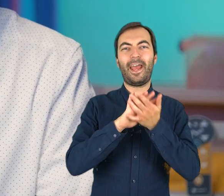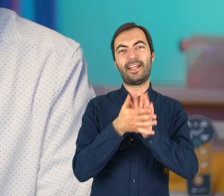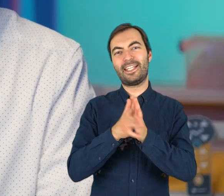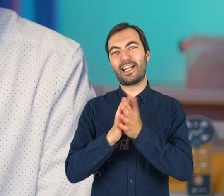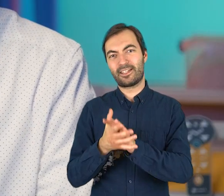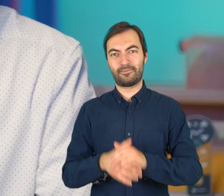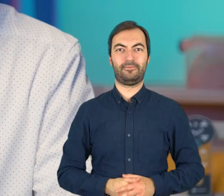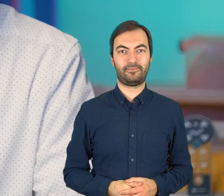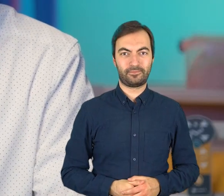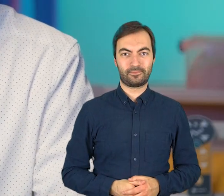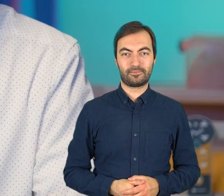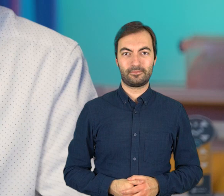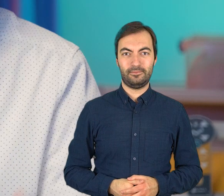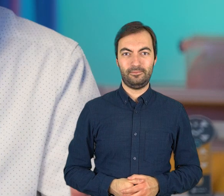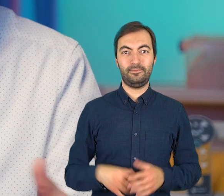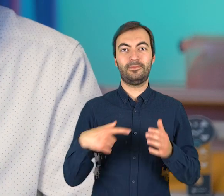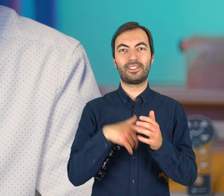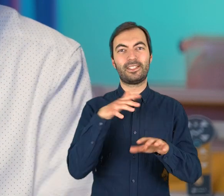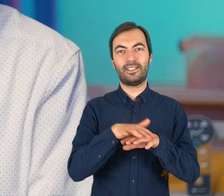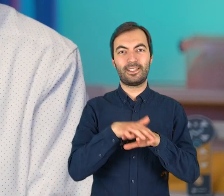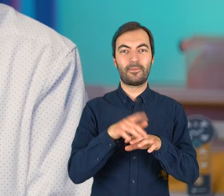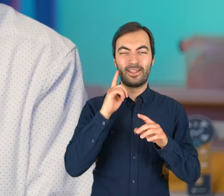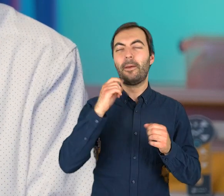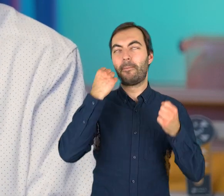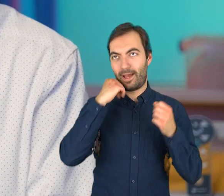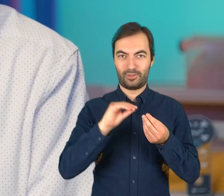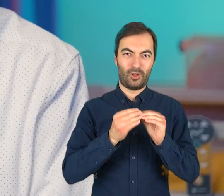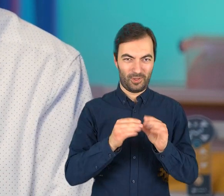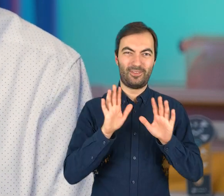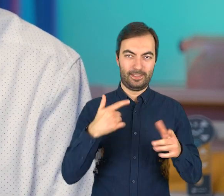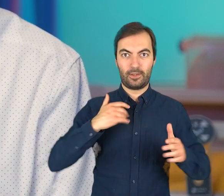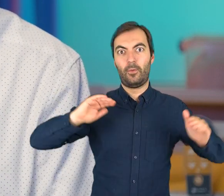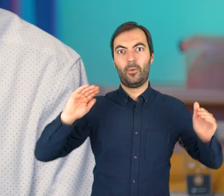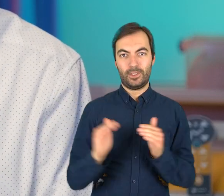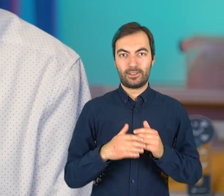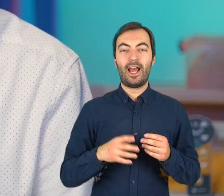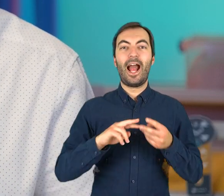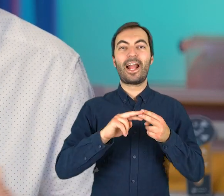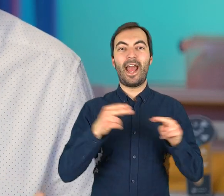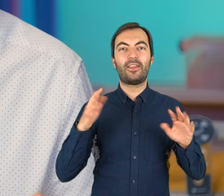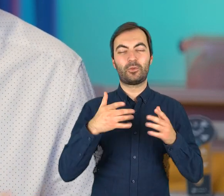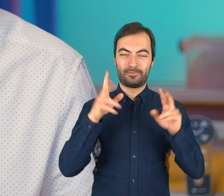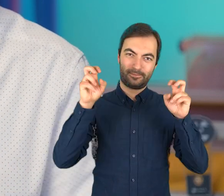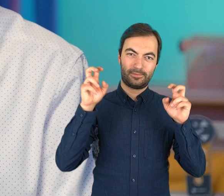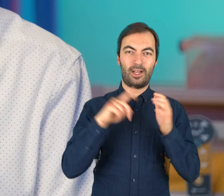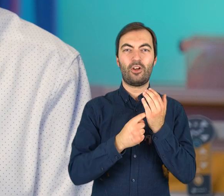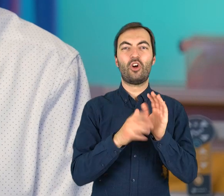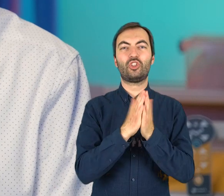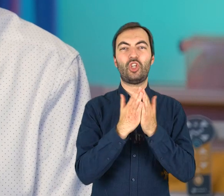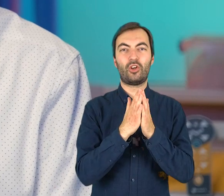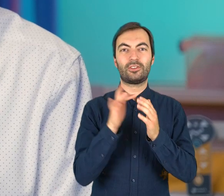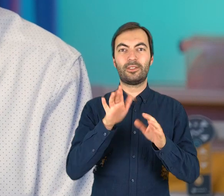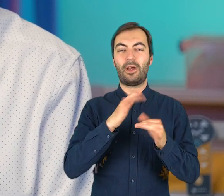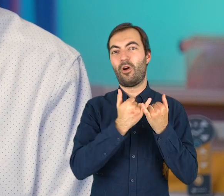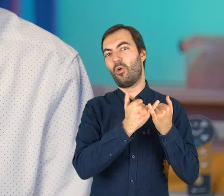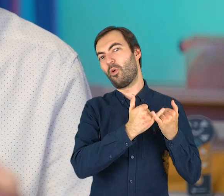bardziej skomplikowany, bo geny, czyli te książki, w których opisane są białka, mają różną aktywność, czyli różną ekspresję. Często jest tak,